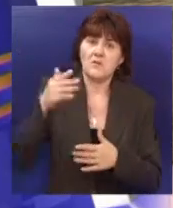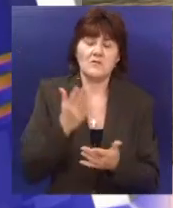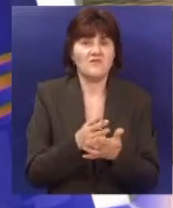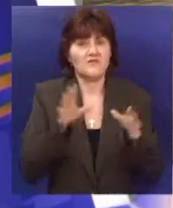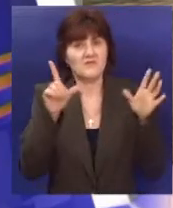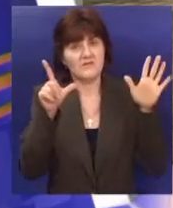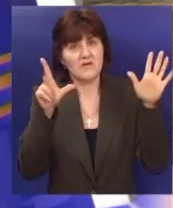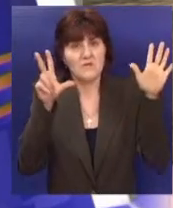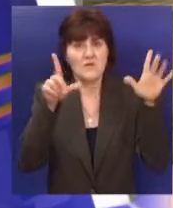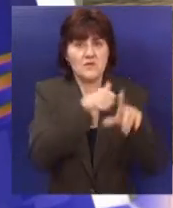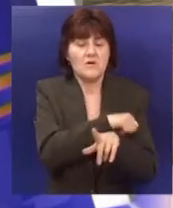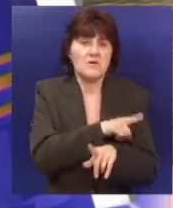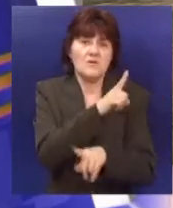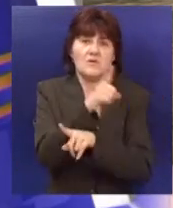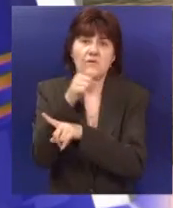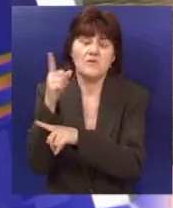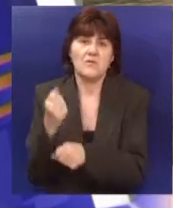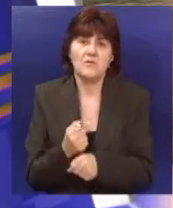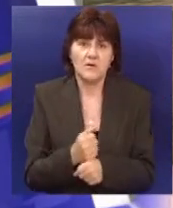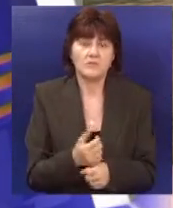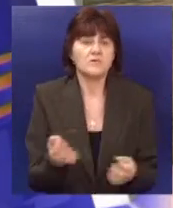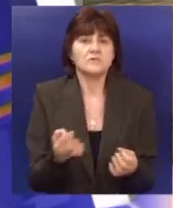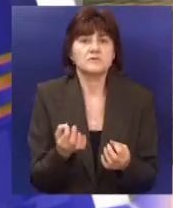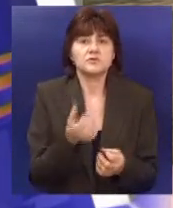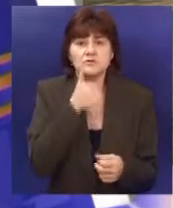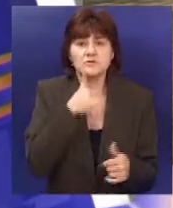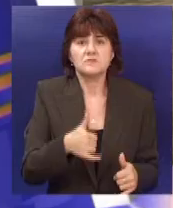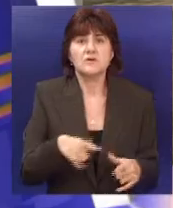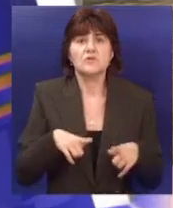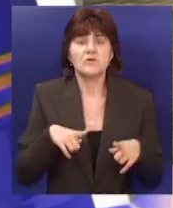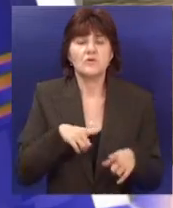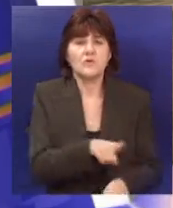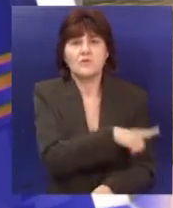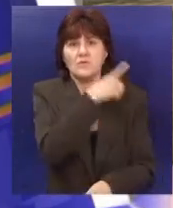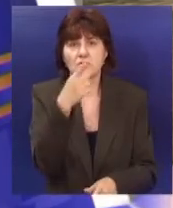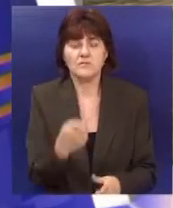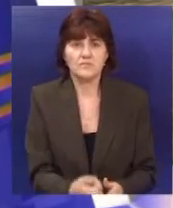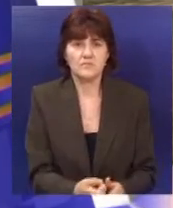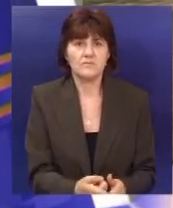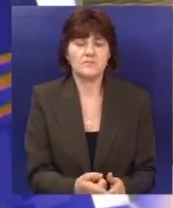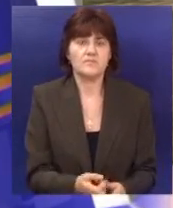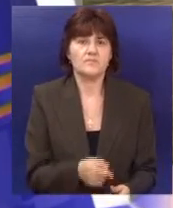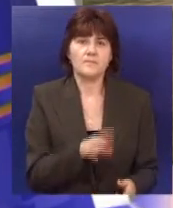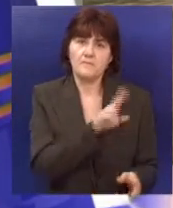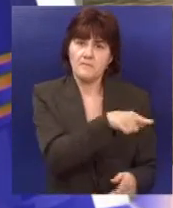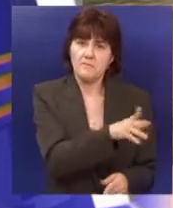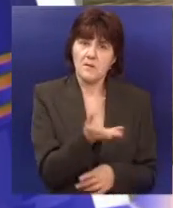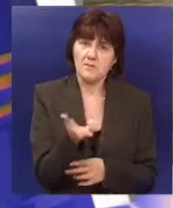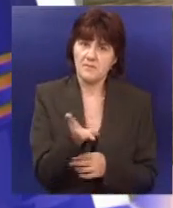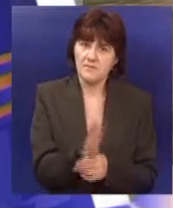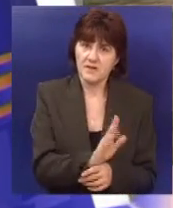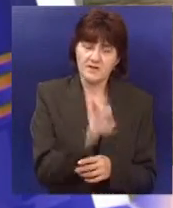prethodnih 7-8 godina tu niko ništa nije radio. Treba da se zapitamo zašto. Iako smo imali iz naše mesne zajednice